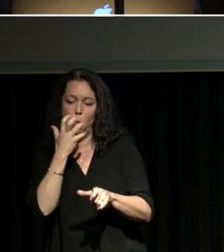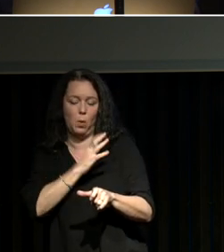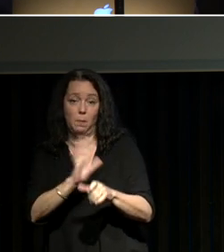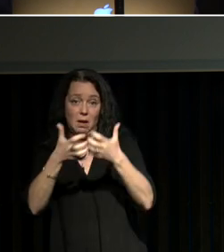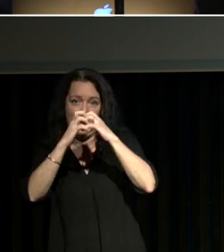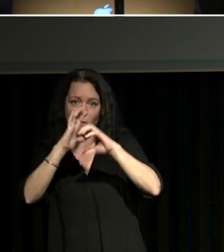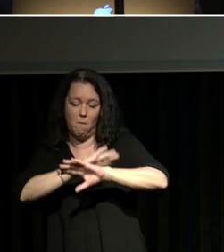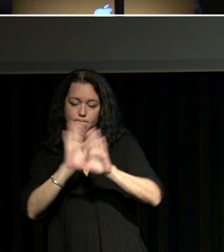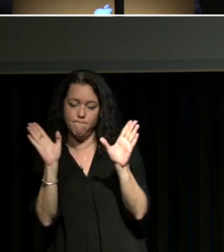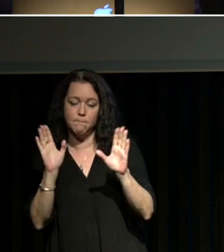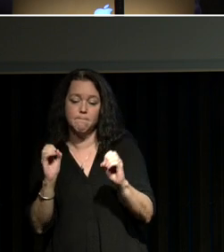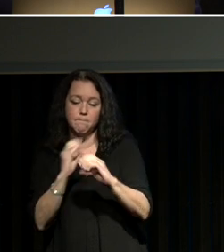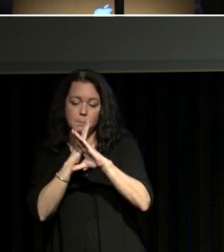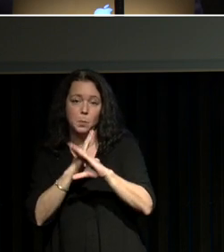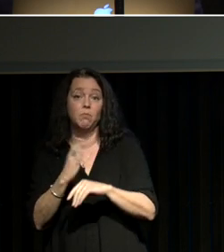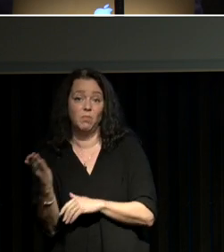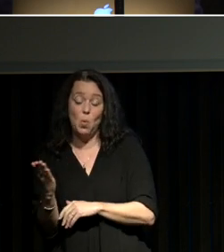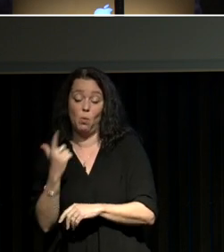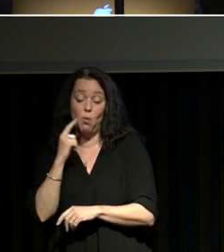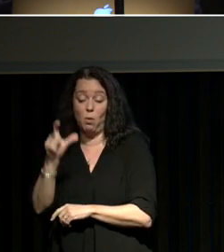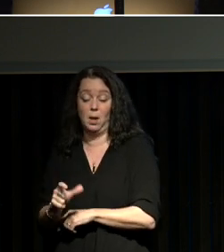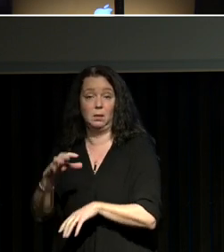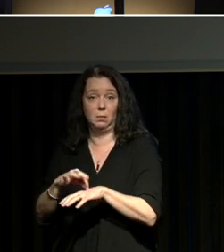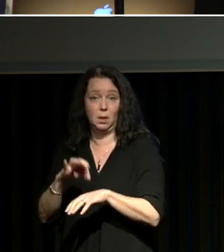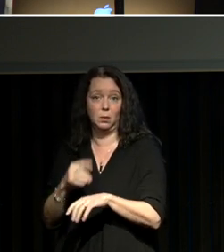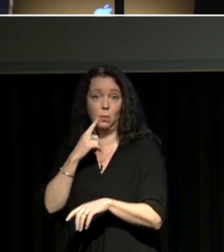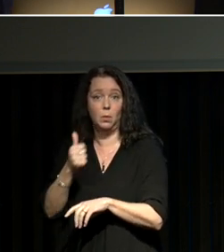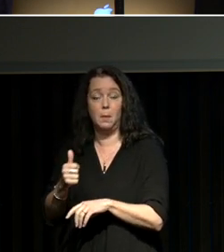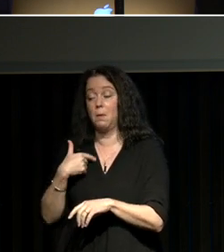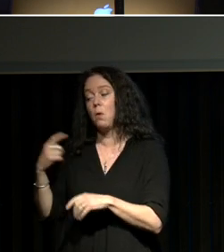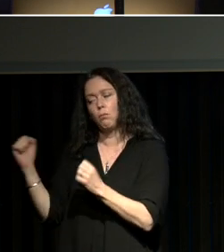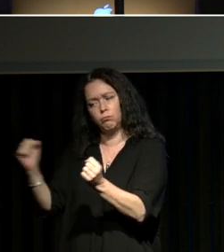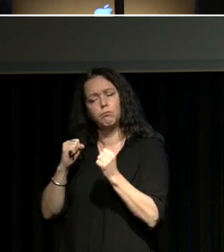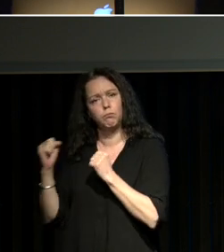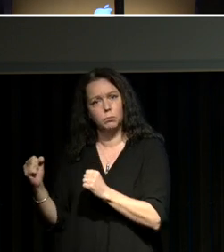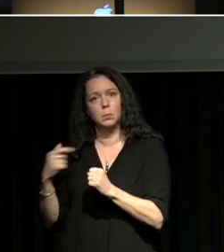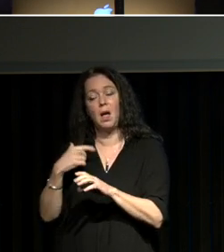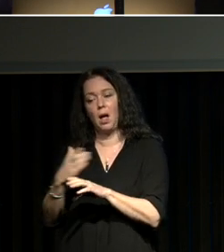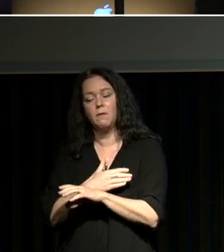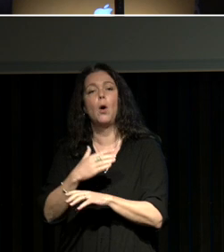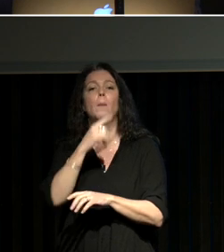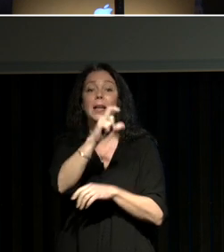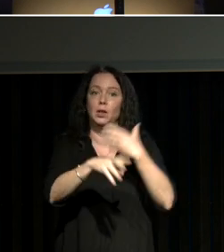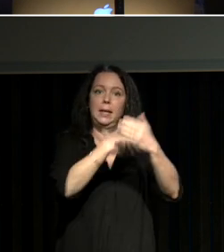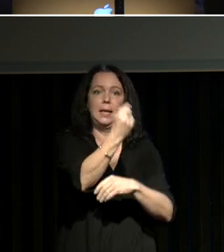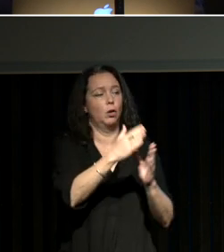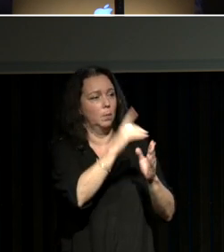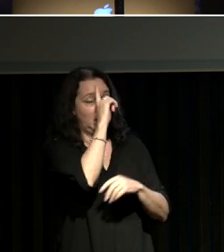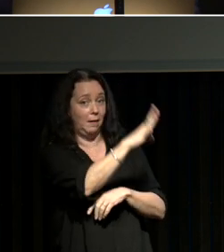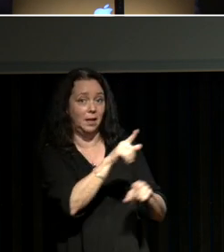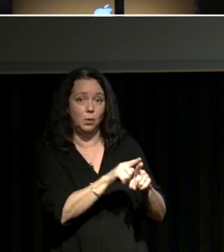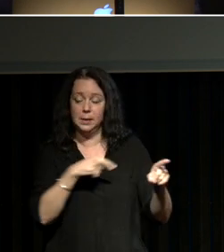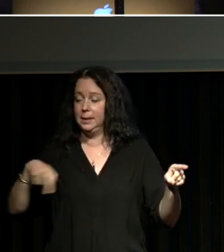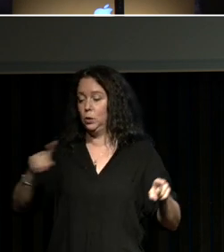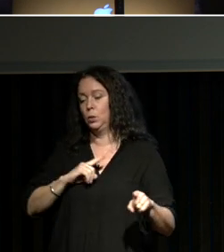Et dans l'intérêt du patient, de manière consensuelle, avec avis de personnes extérieures, vont prendre des